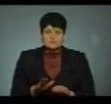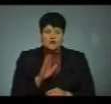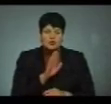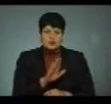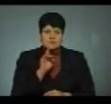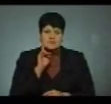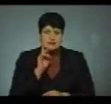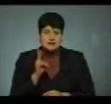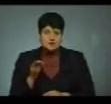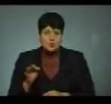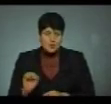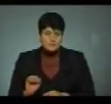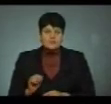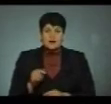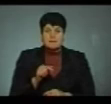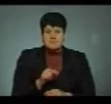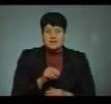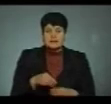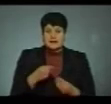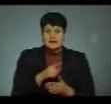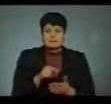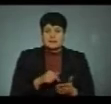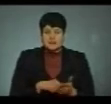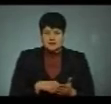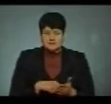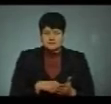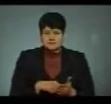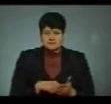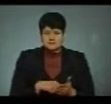Володимира Зеленського, то ми поставили такі питання.